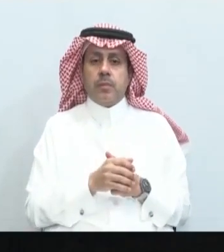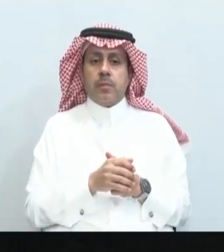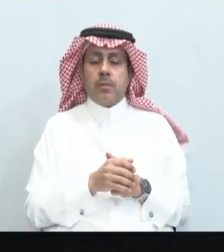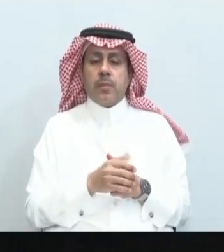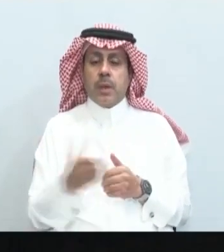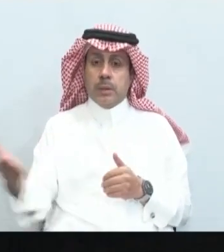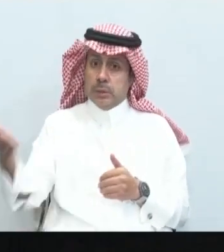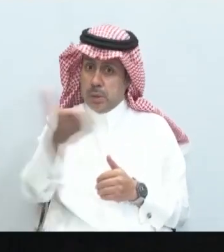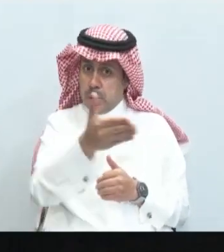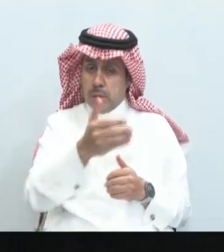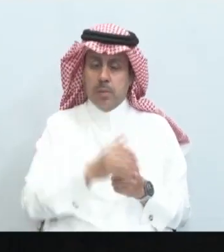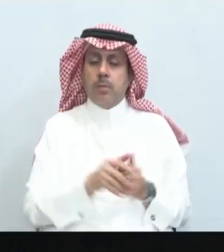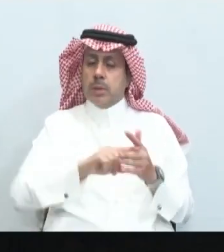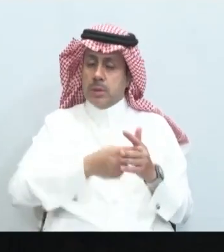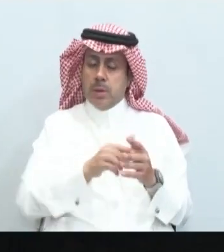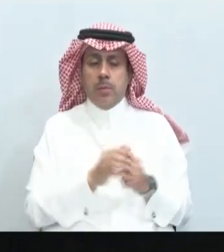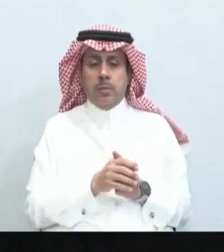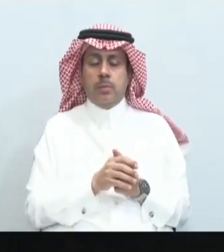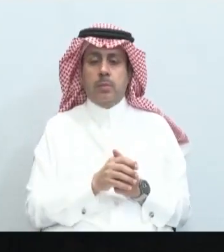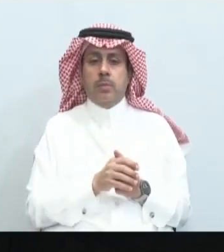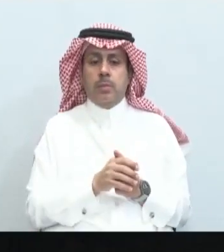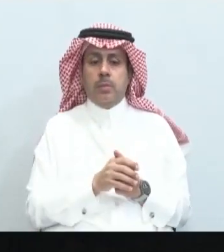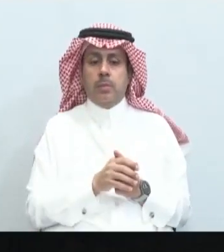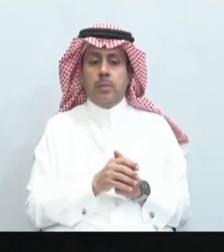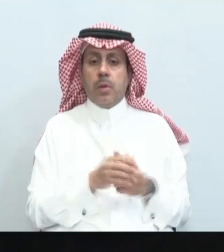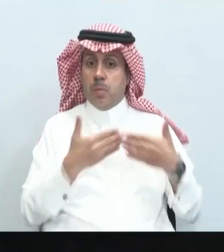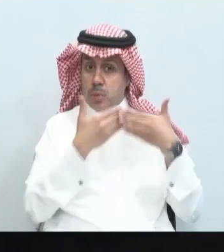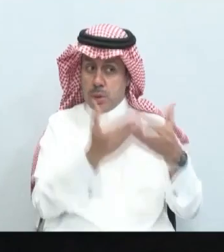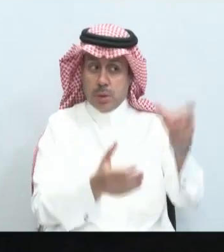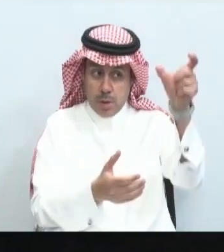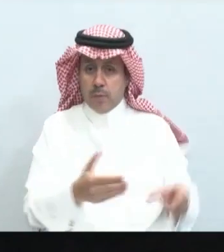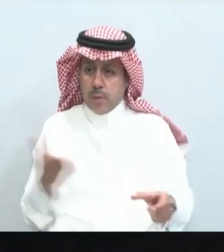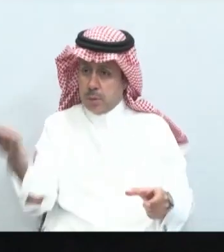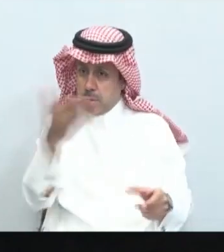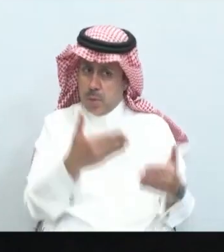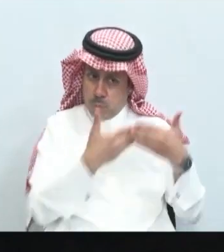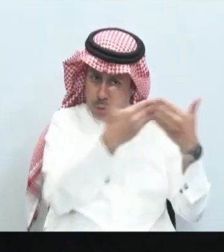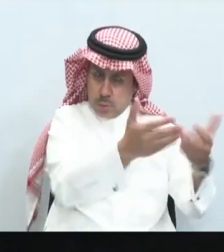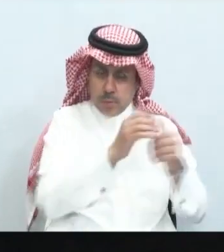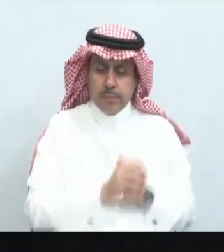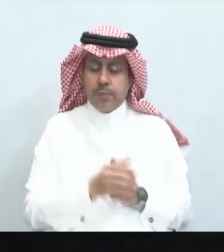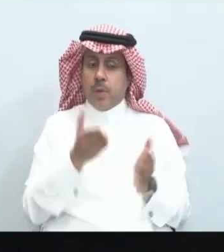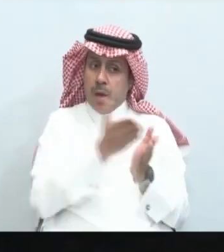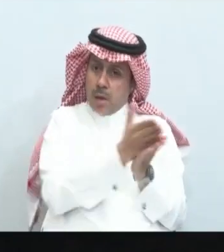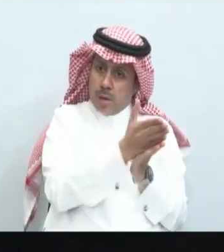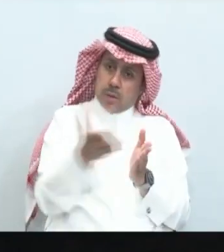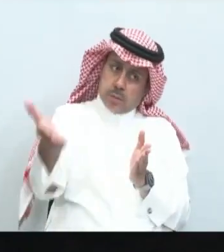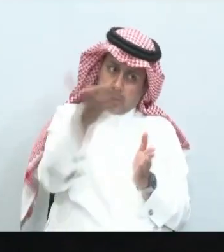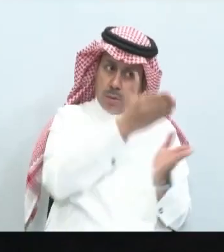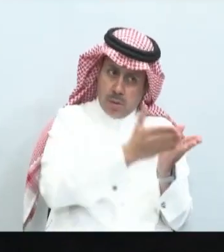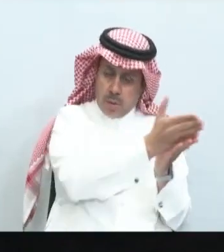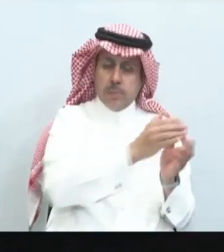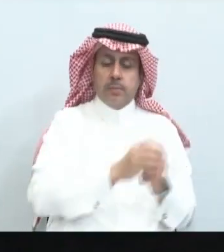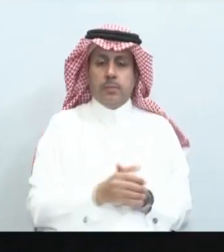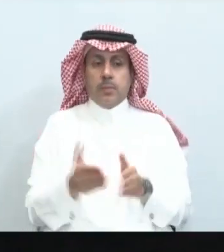تقديم الاصلاح بينهم كذلك معاونتهم هدايتهم هدايتهم للطريق وغير